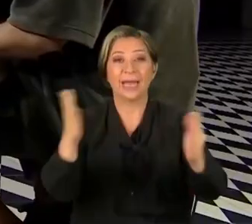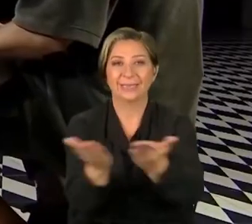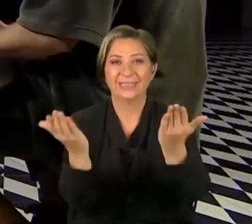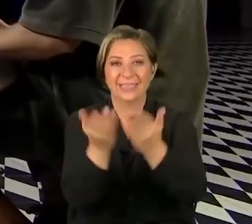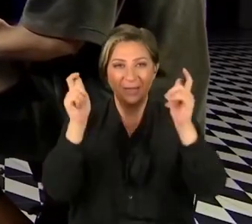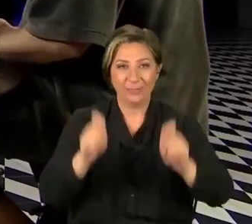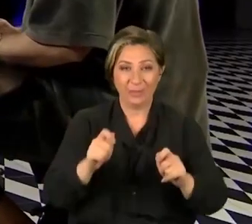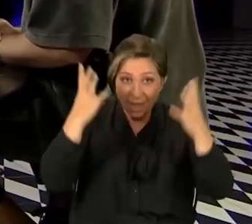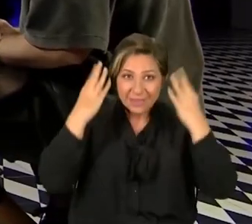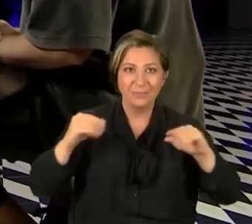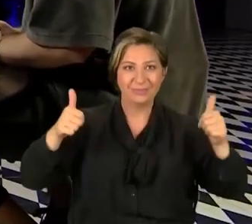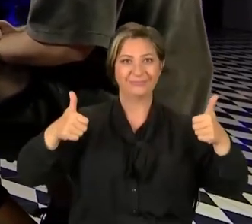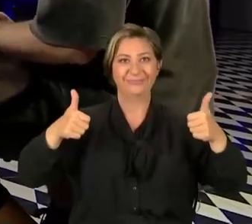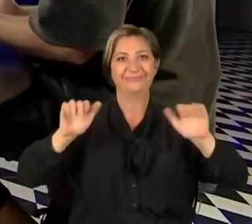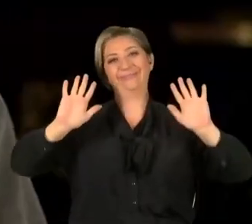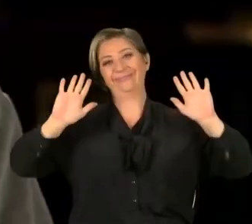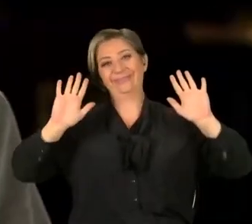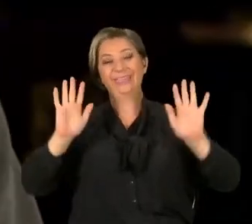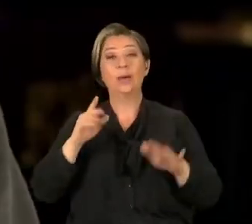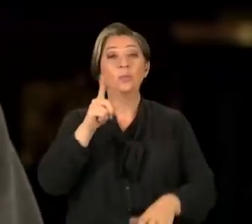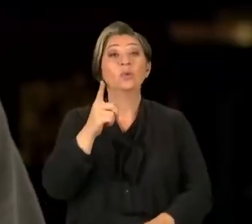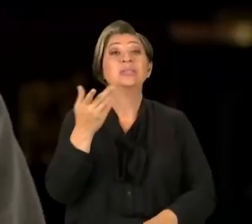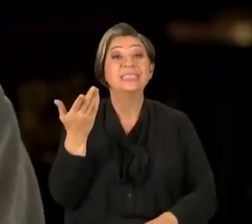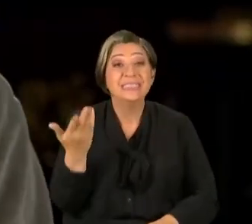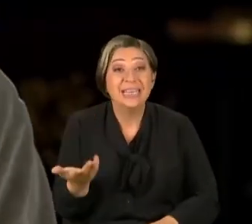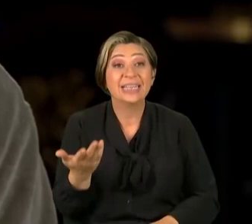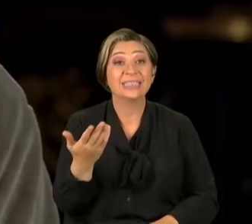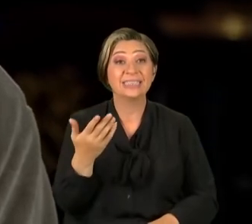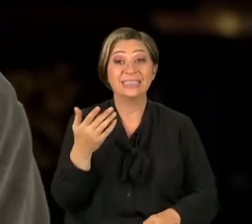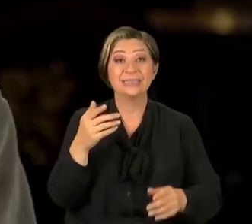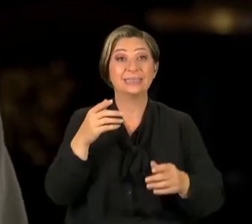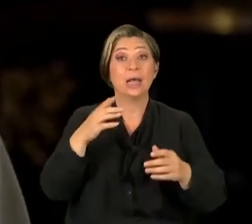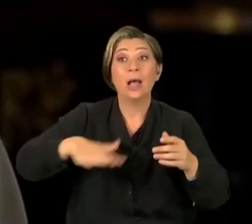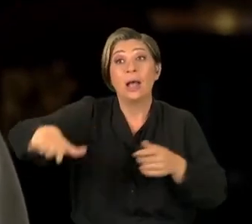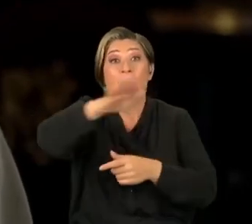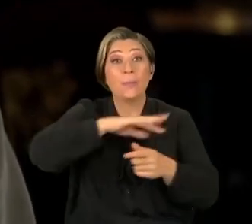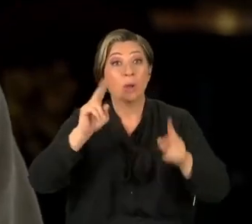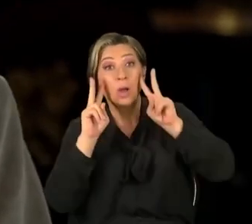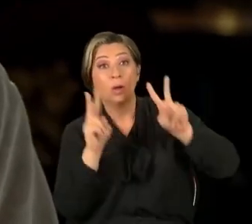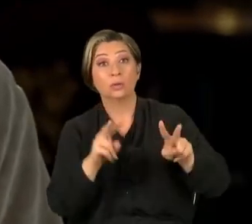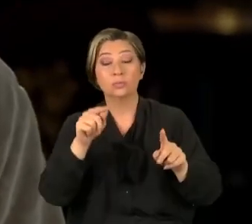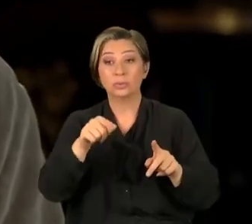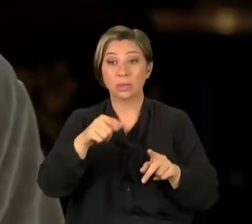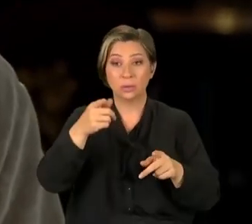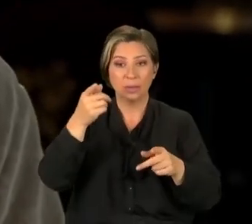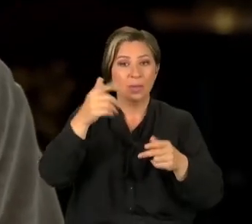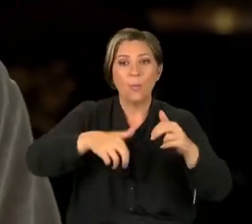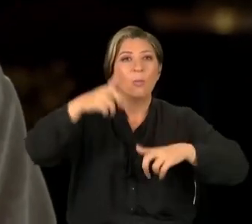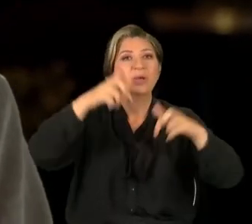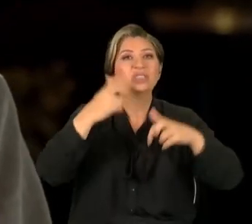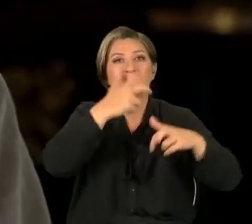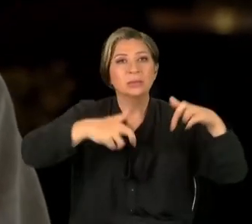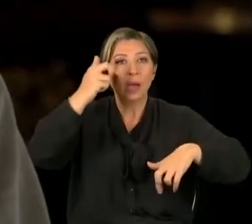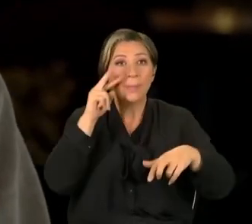herkes anladı ama Yani bunu bunu zaten artık sanayide gördü Çünkü bugün toplu yüzlere baktığınız zaman sadece